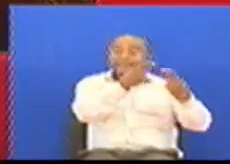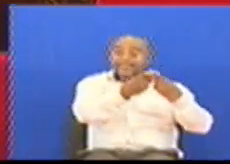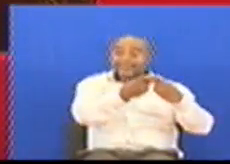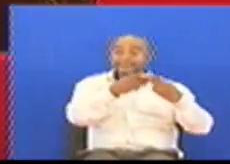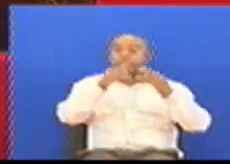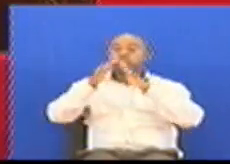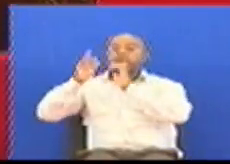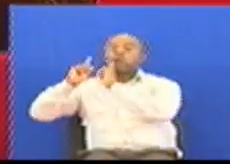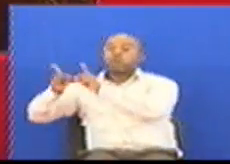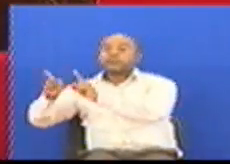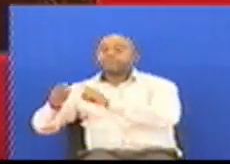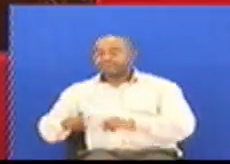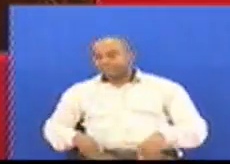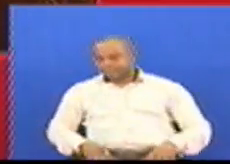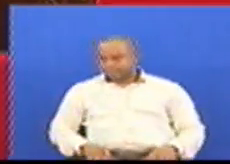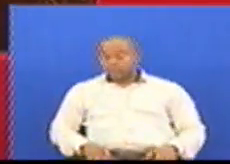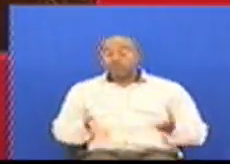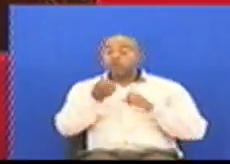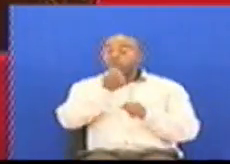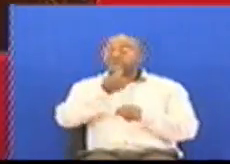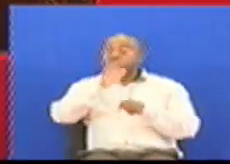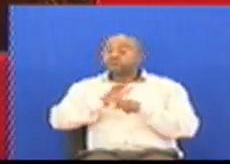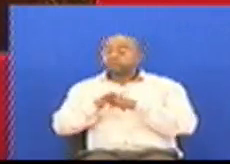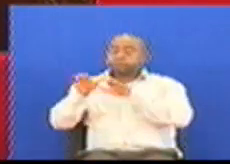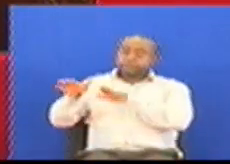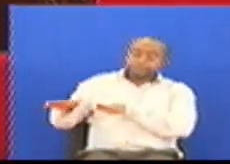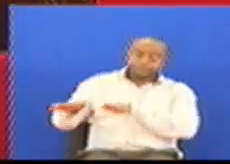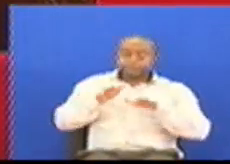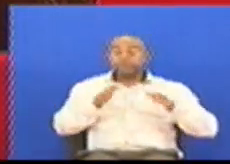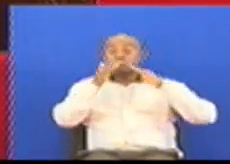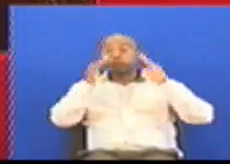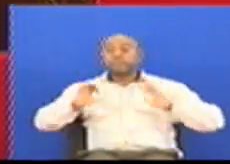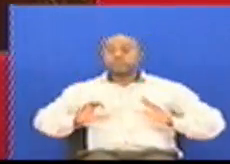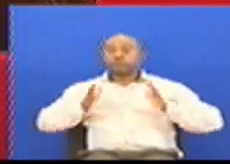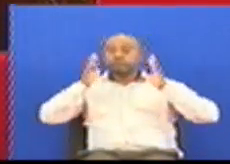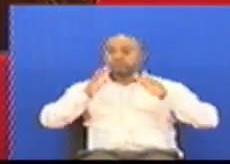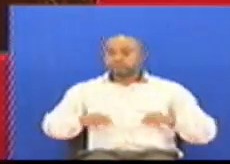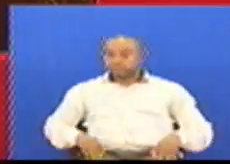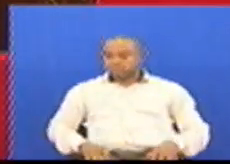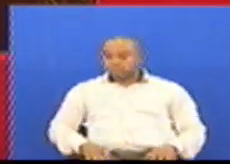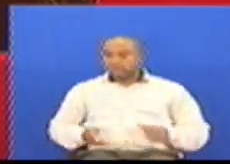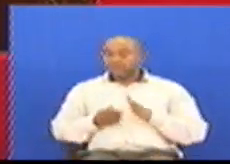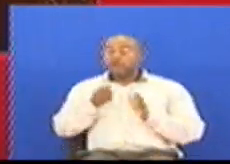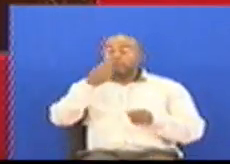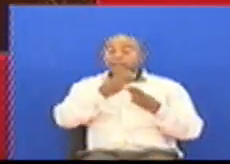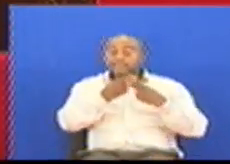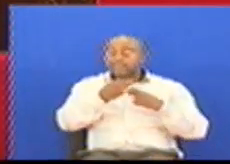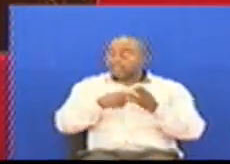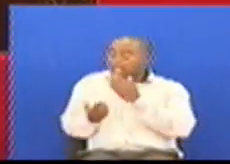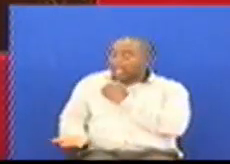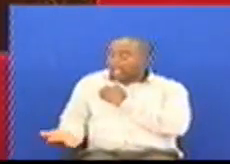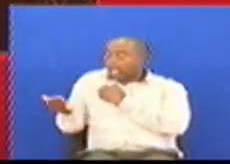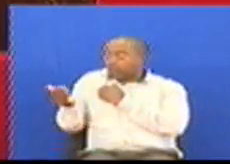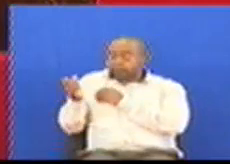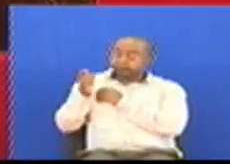za kuishi. Wengine hasa wale ambao wamekuwa nje za miji wamekuwa wanapata tabu kutoka asubuhi majumbani mwao na kwenda katika sehemu